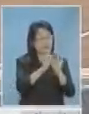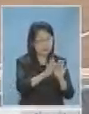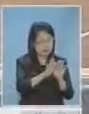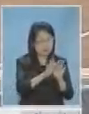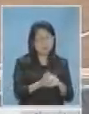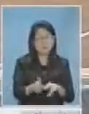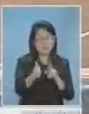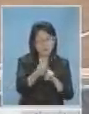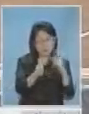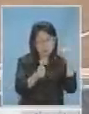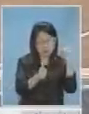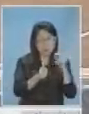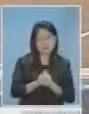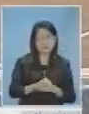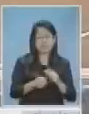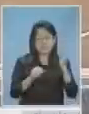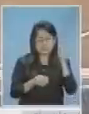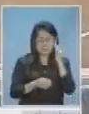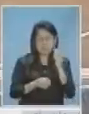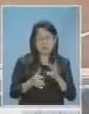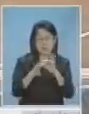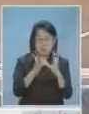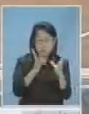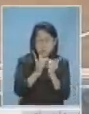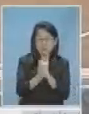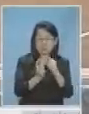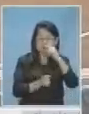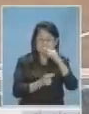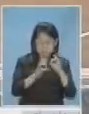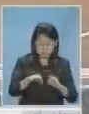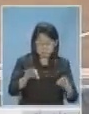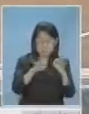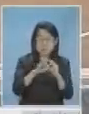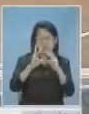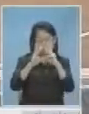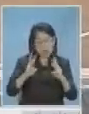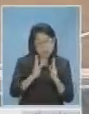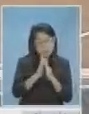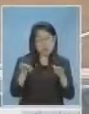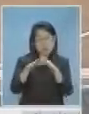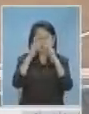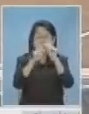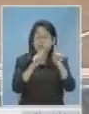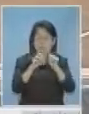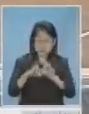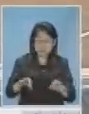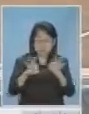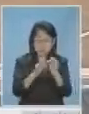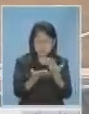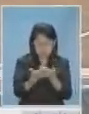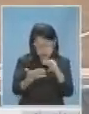ะครับวัฒนธรรมเป็นเรื่องสำคัญมากโบราณสถานเป็นเรื่องสำคัญมากแต่เราใช้งบประมาณน้อยมาก